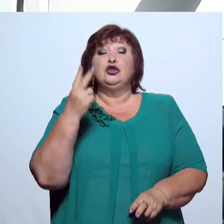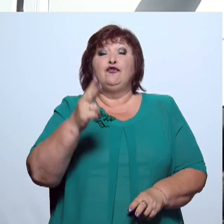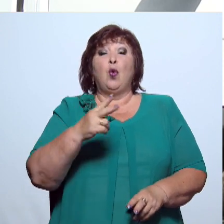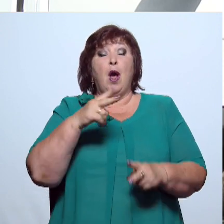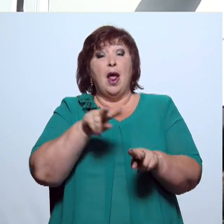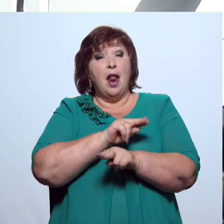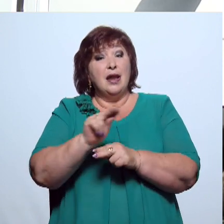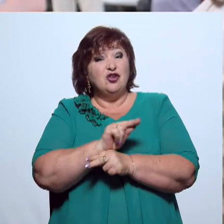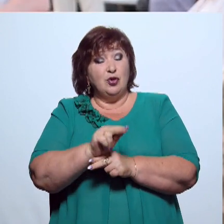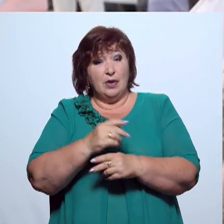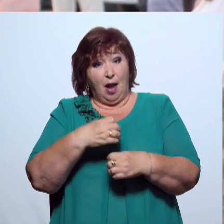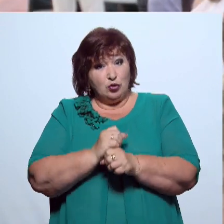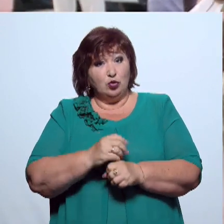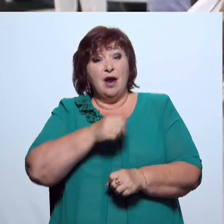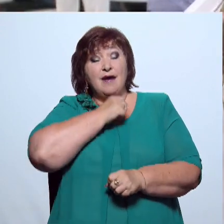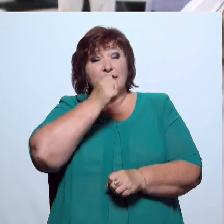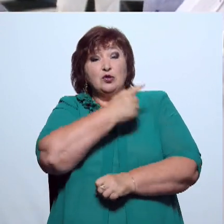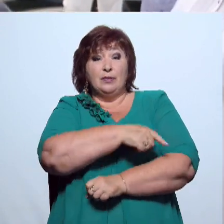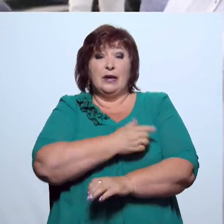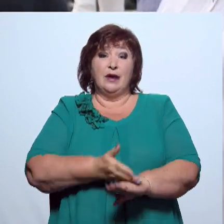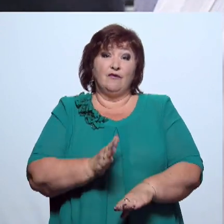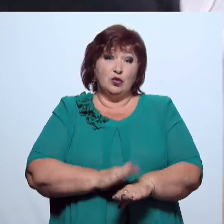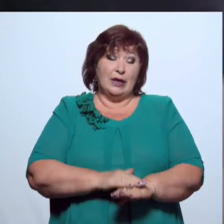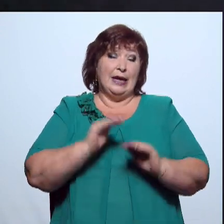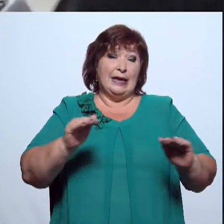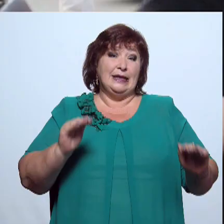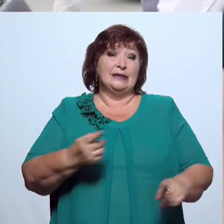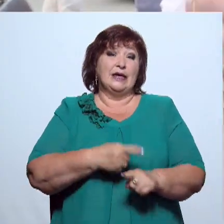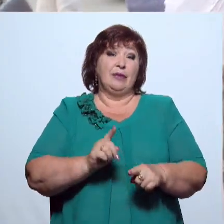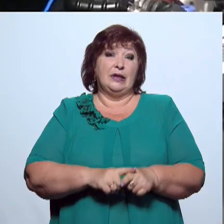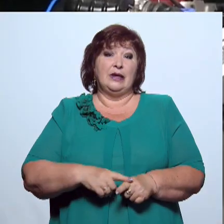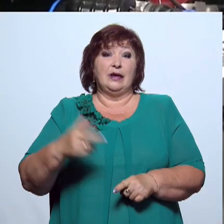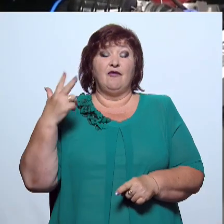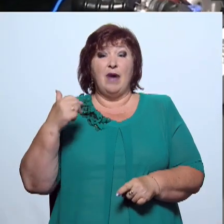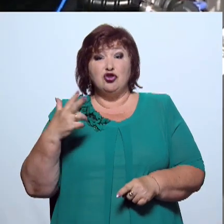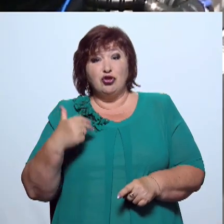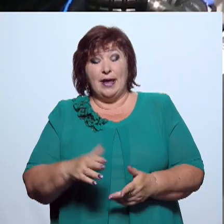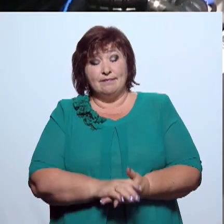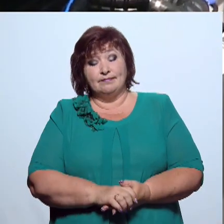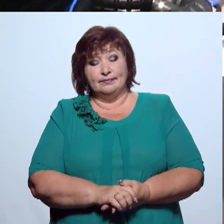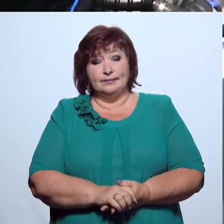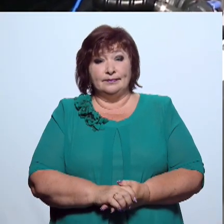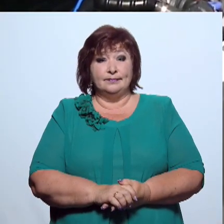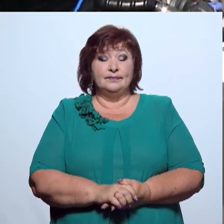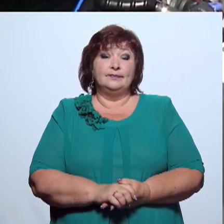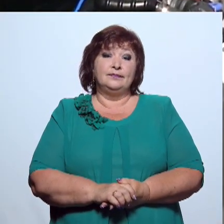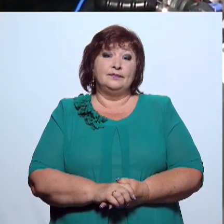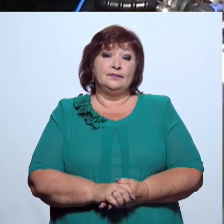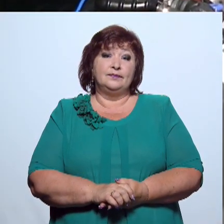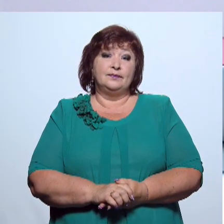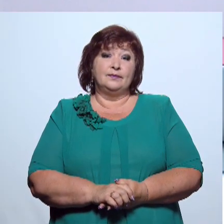амбулаторий в Завьяловском районе, взрослой поликлиники в Воткинске и детской поликлиники в Можге. Наталья Байгозина, Павел Яскин. Новости.